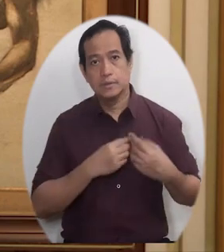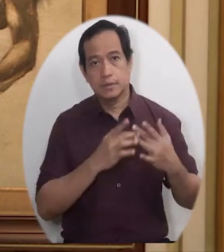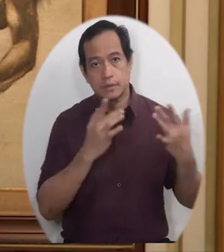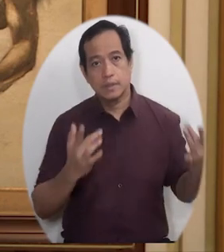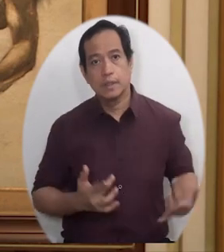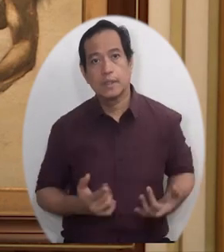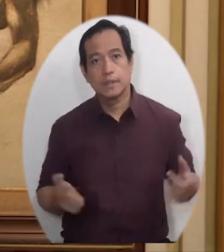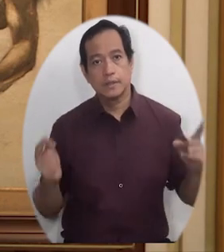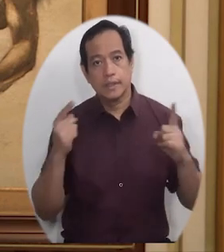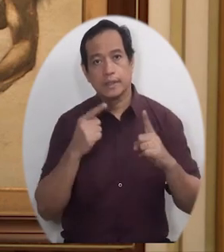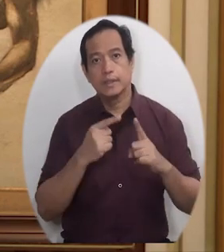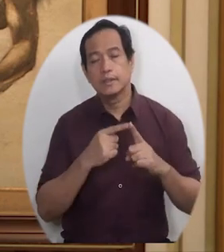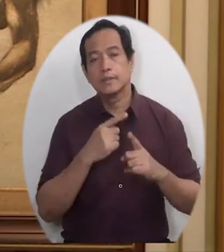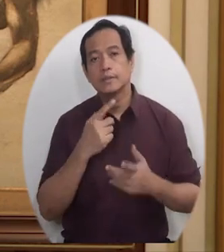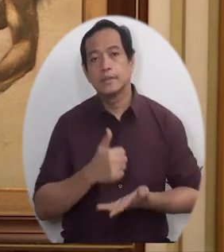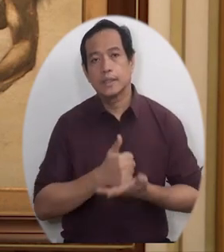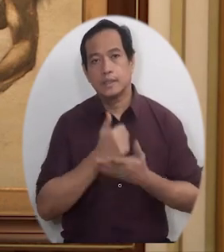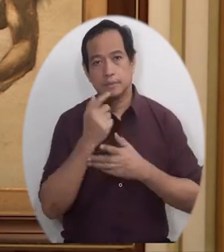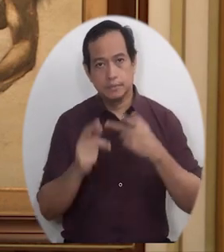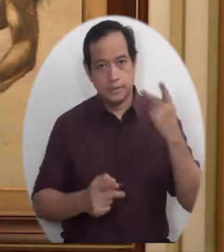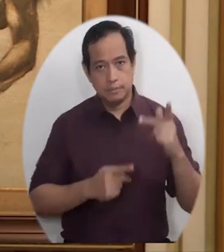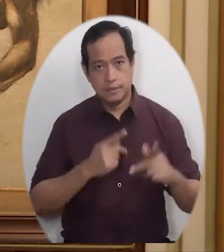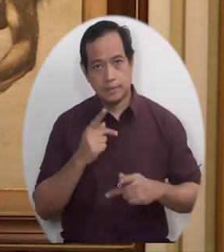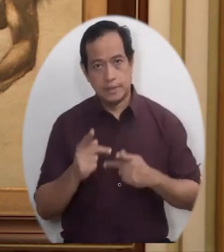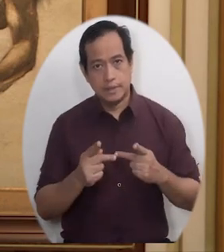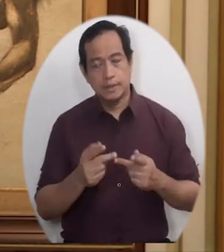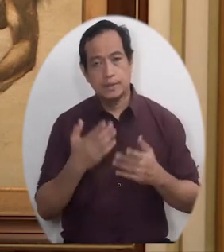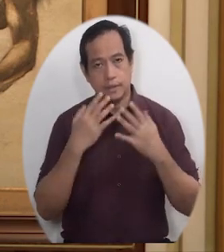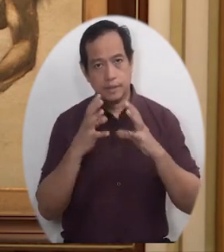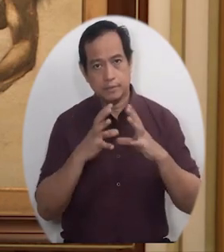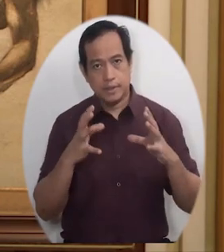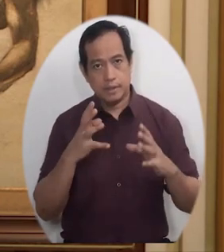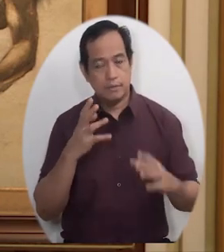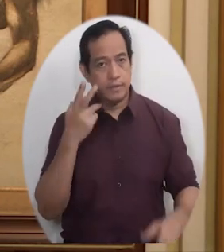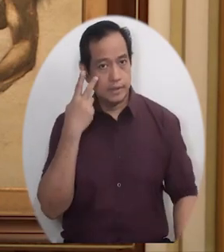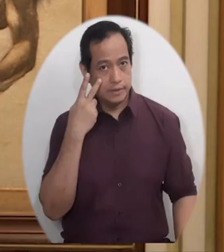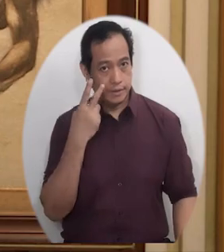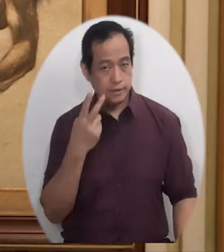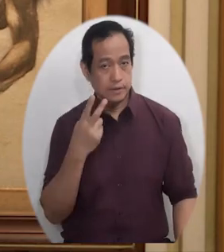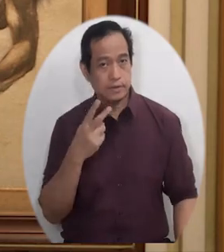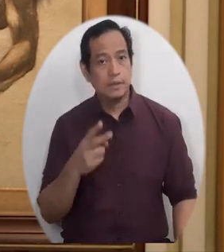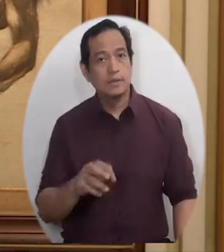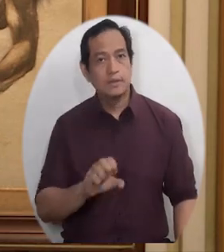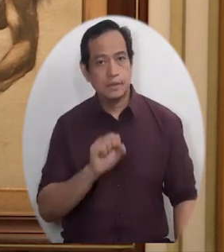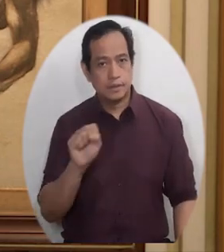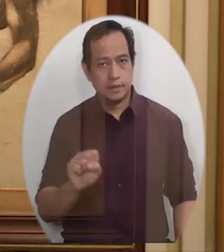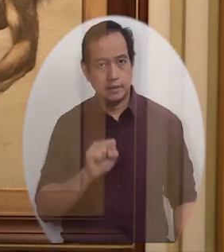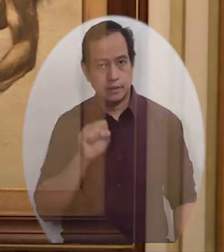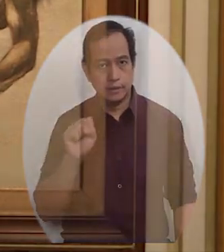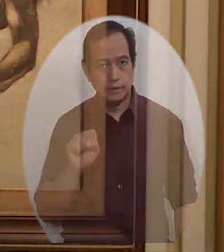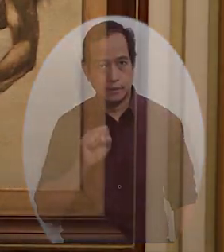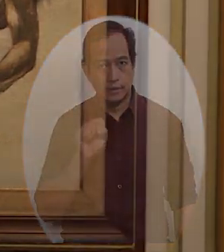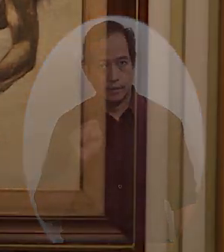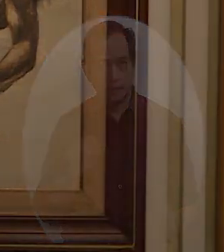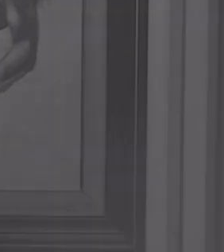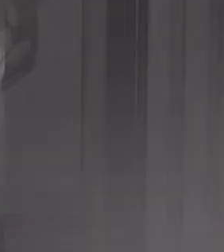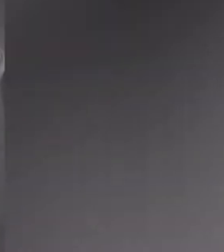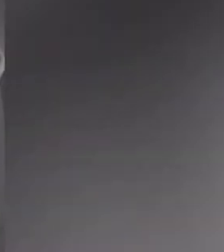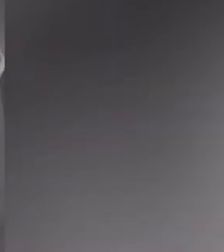natin sa puso ang diwa ng pagtulong sa kapwa. Maraming salamat. Magkita tayo sa Sabado.